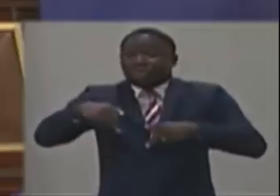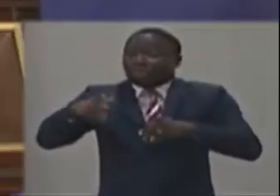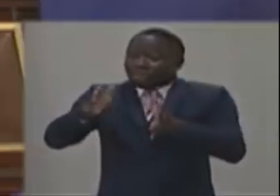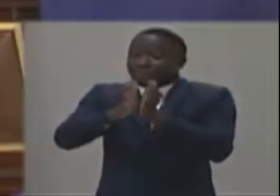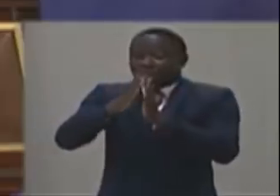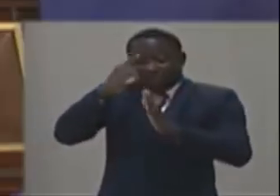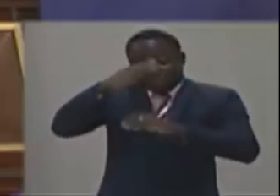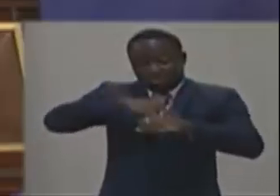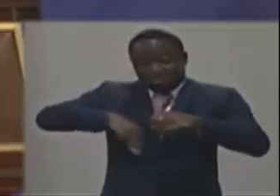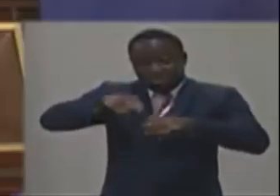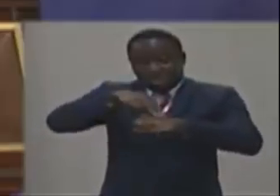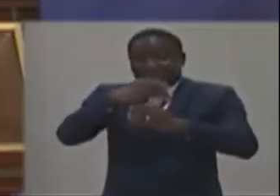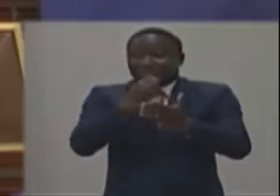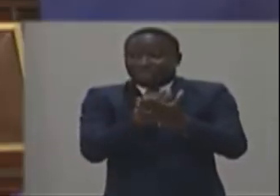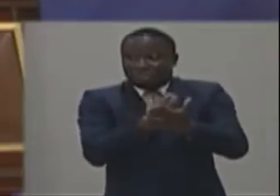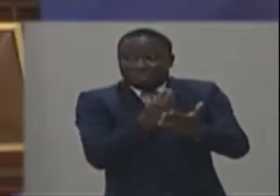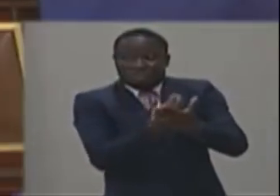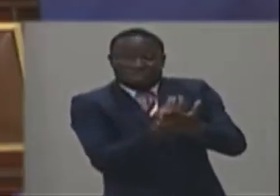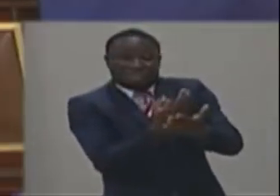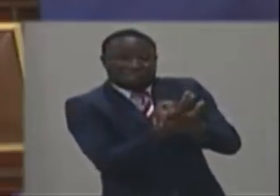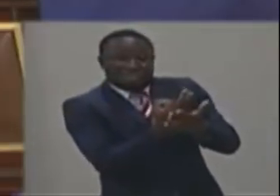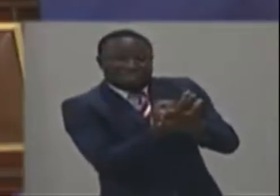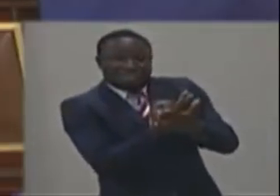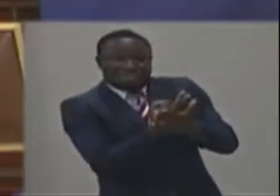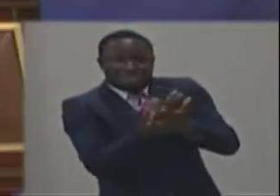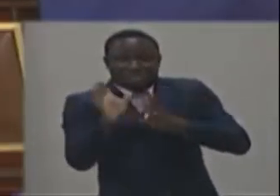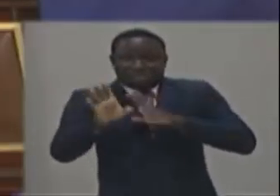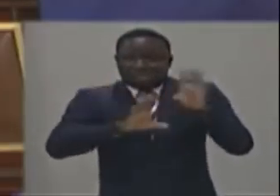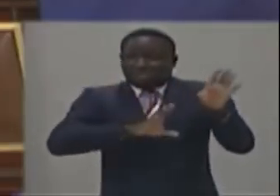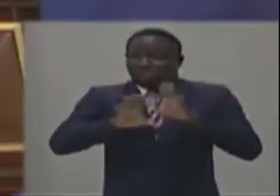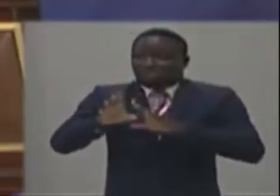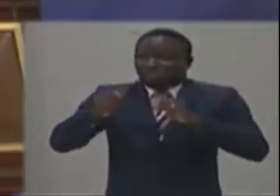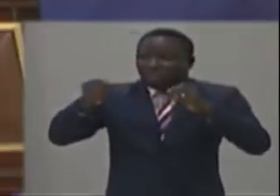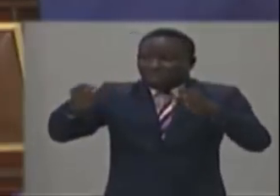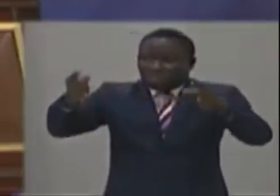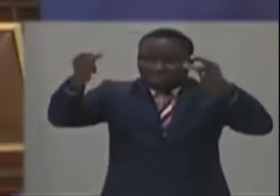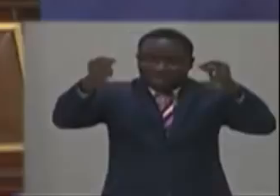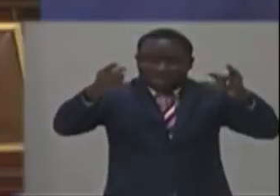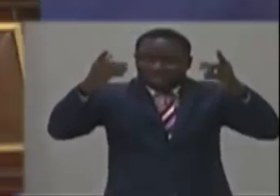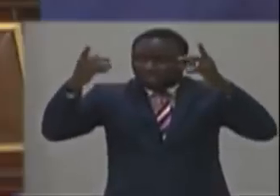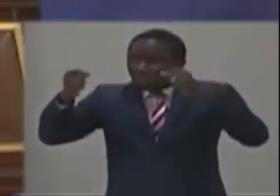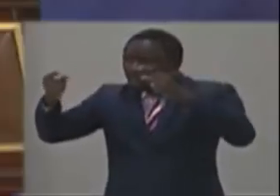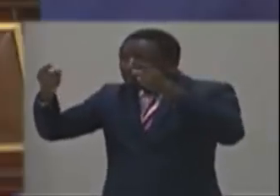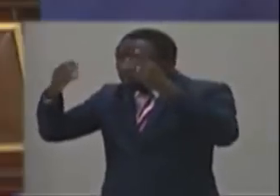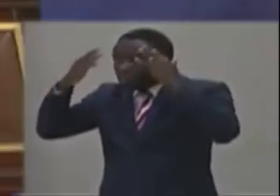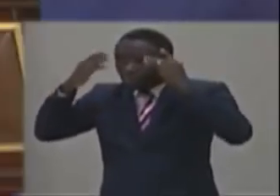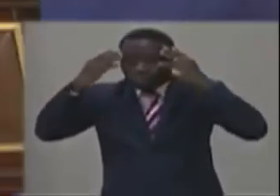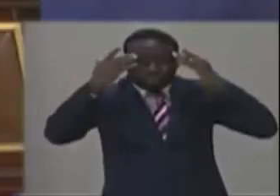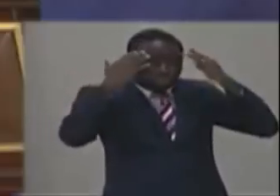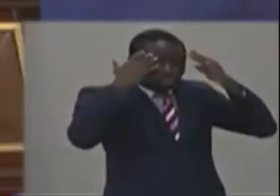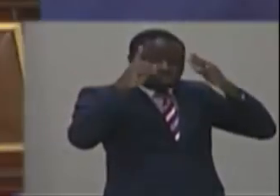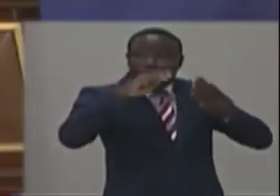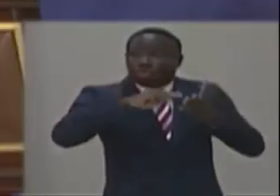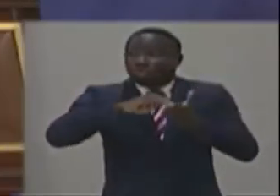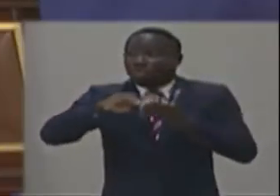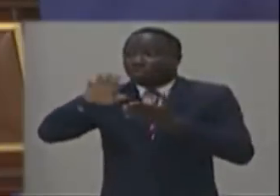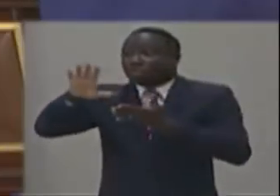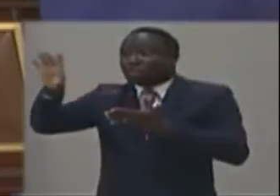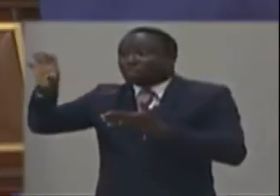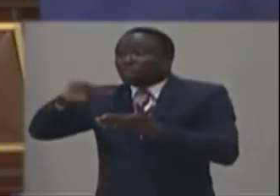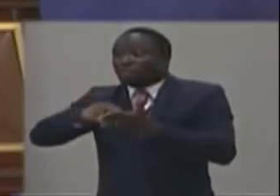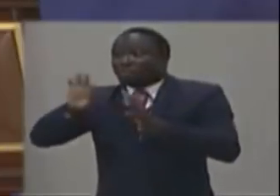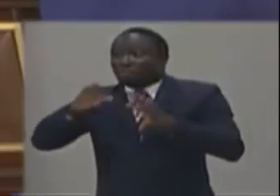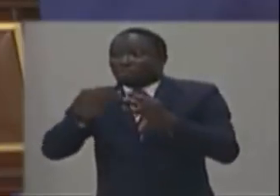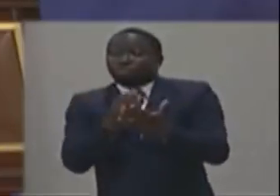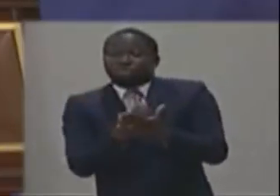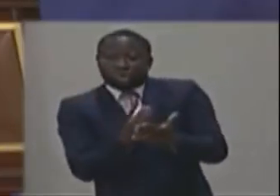demander pour le ministre de l'économie et finance pour le faire diligence pour 1,5 million familles. Joindre